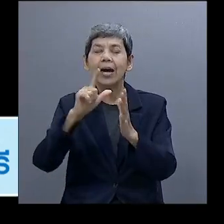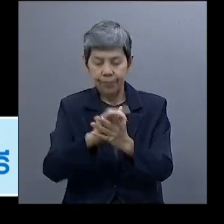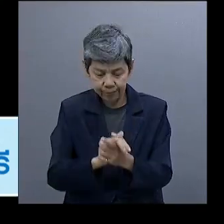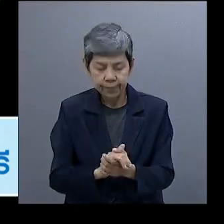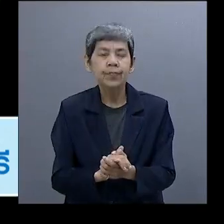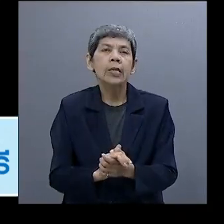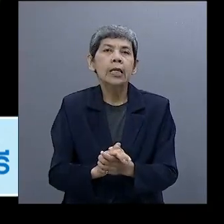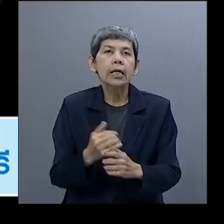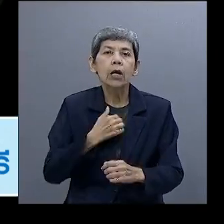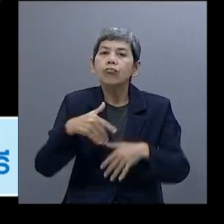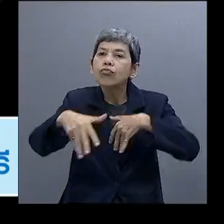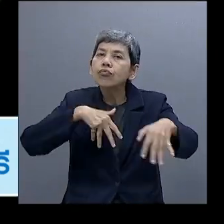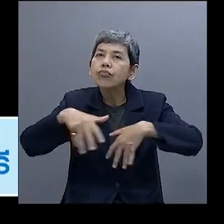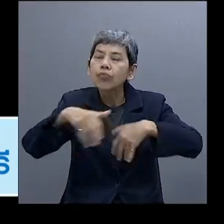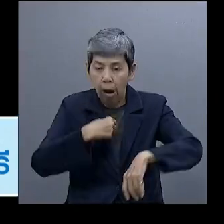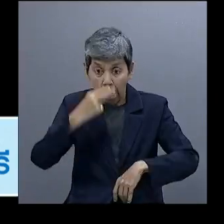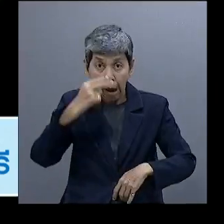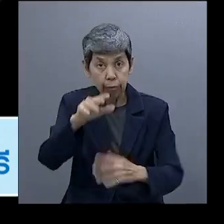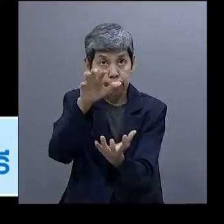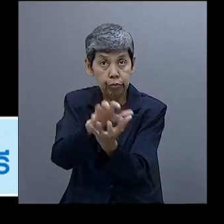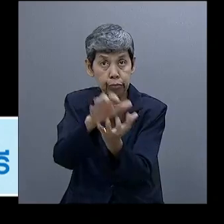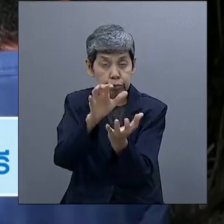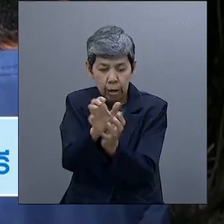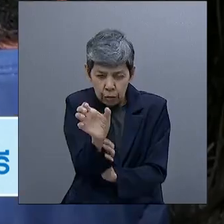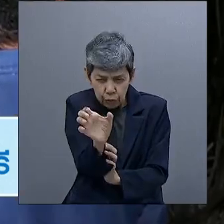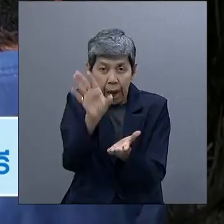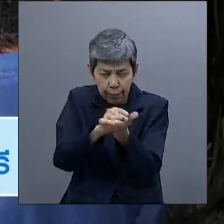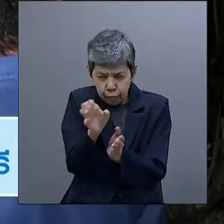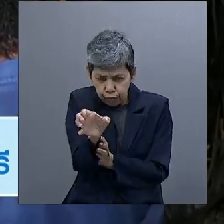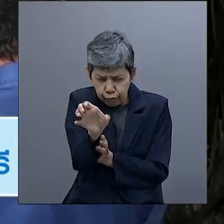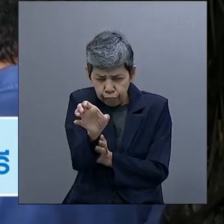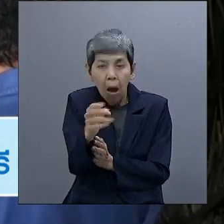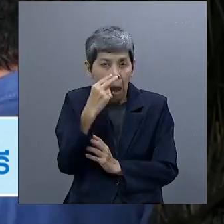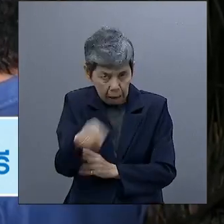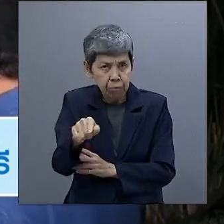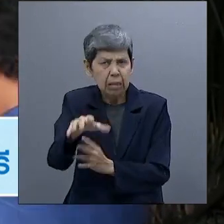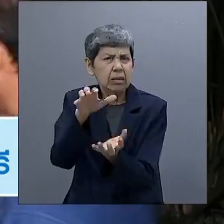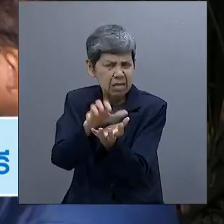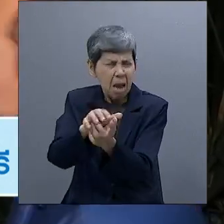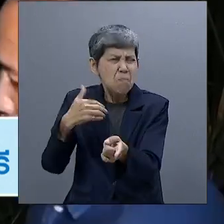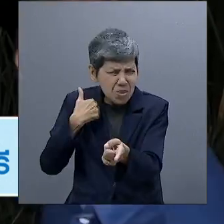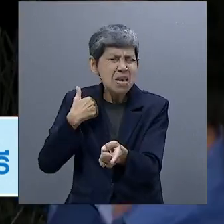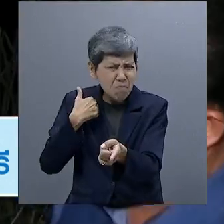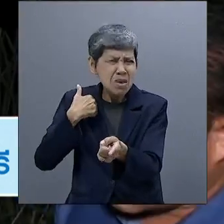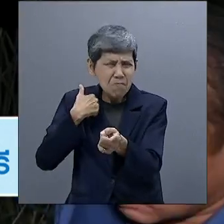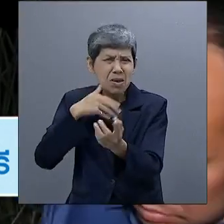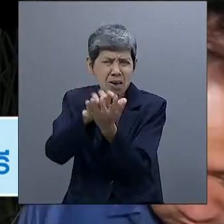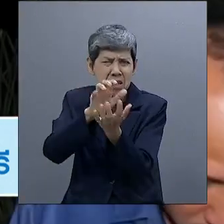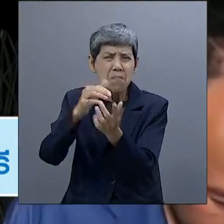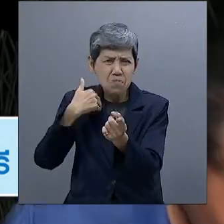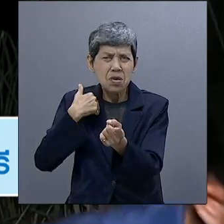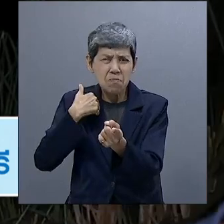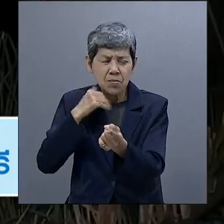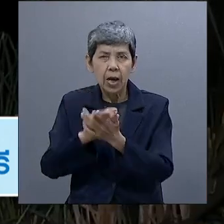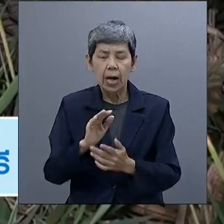จบุญเป็นชาวบ้านที่พบเห็นแล้วก็เป็นคนถ่ายคลิปวิดีโอที่ยืนยันว่าในบึงหนองอ้อเนี่ยมีจระเข้จริงๆนะ